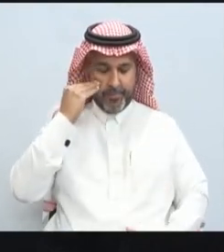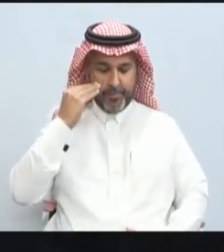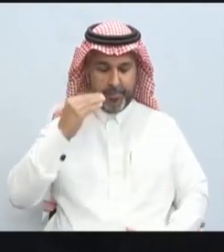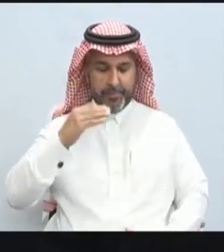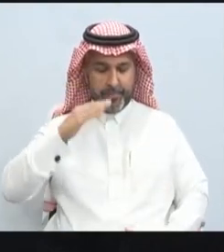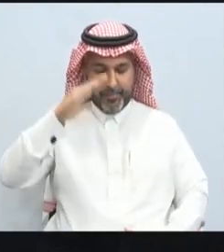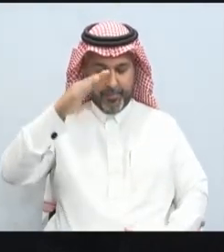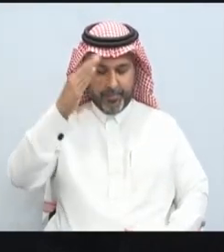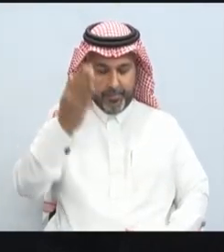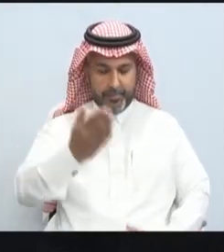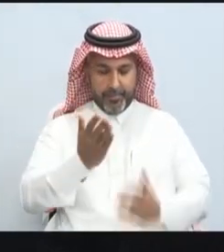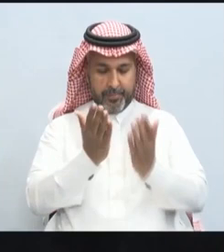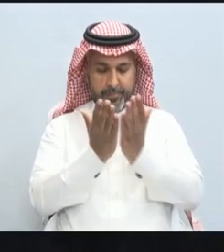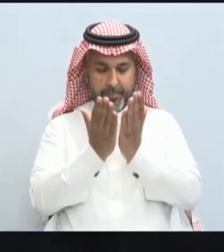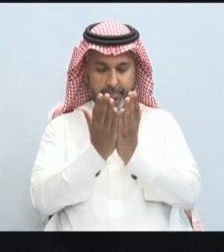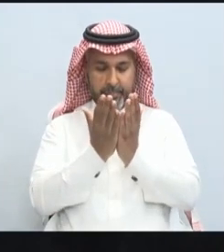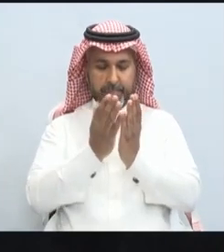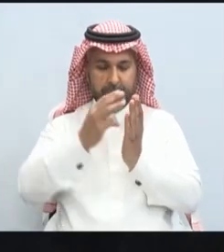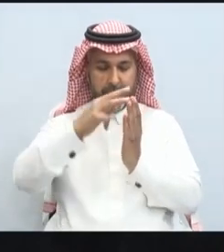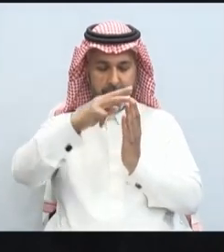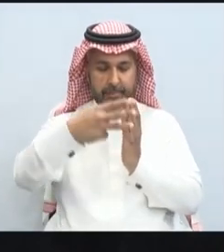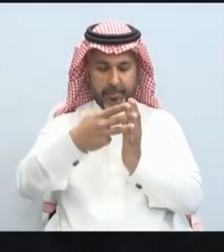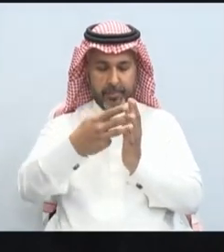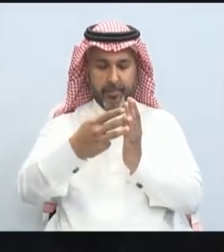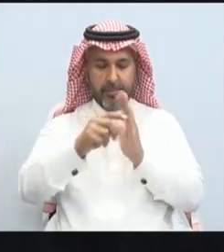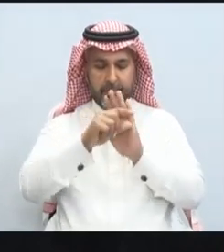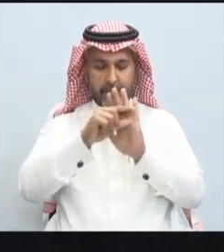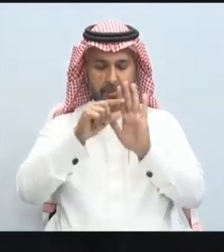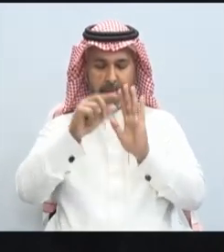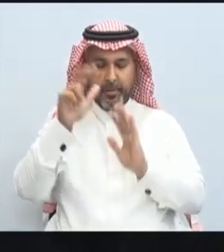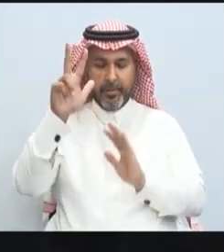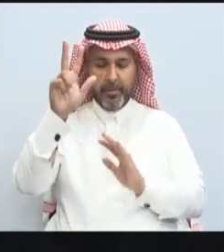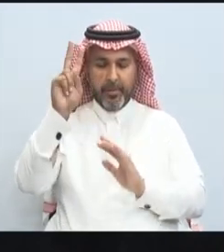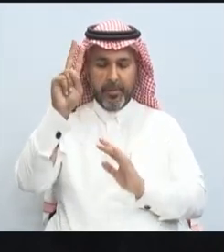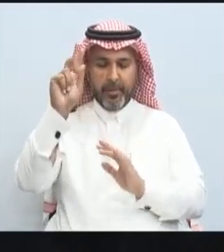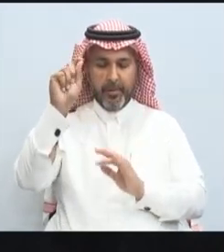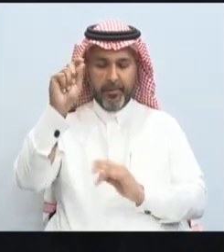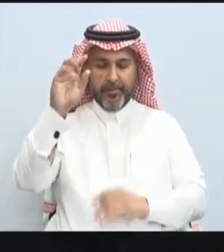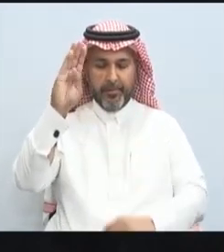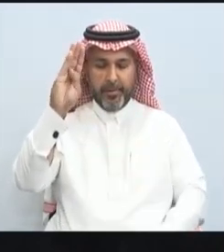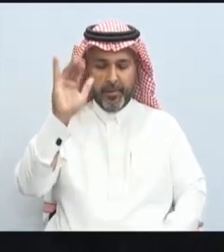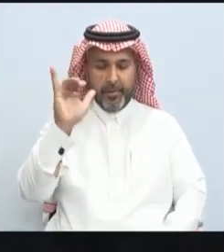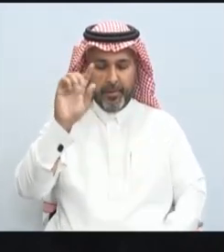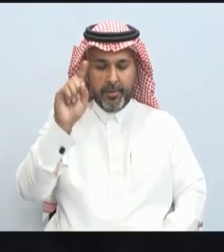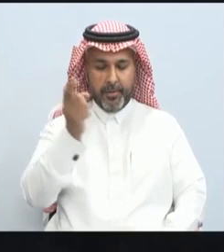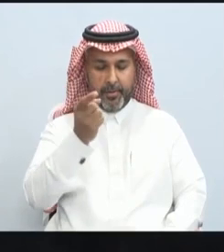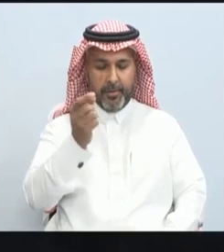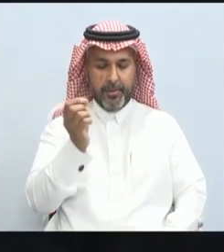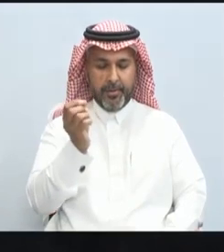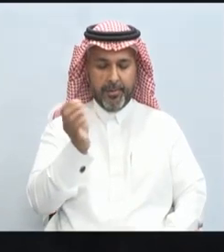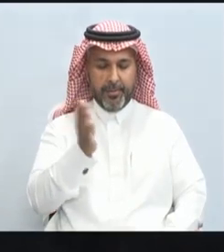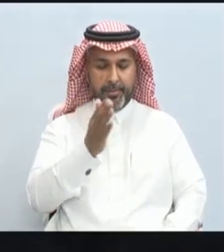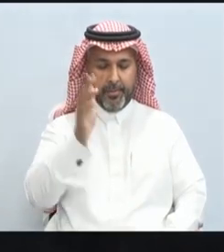متوسط في ماده التفكير الناقد معكم الاستاذ طلال المهباش ومترجم